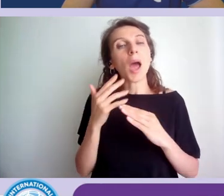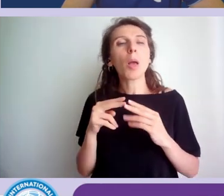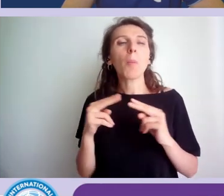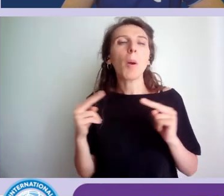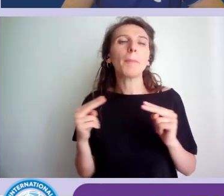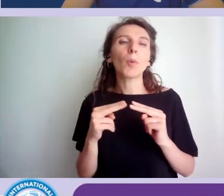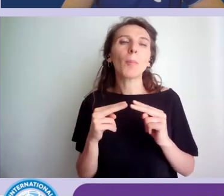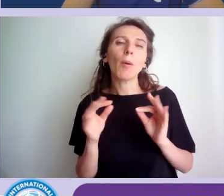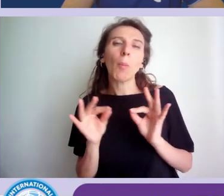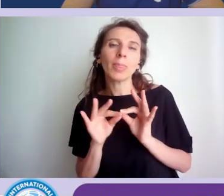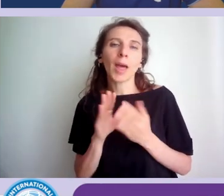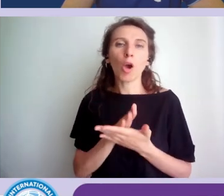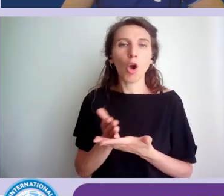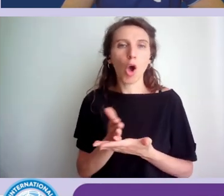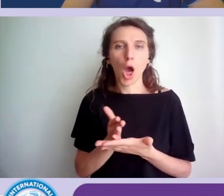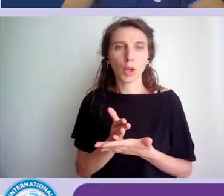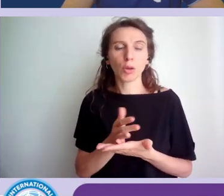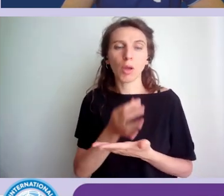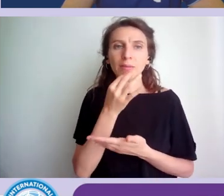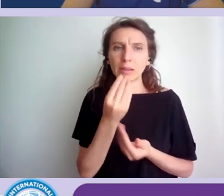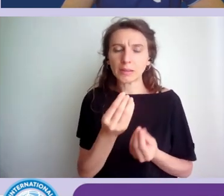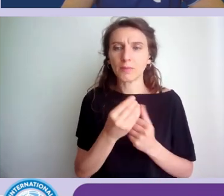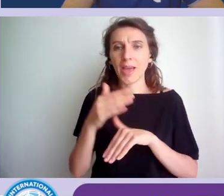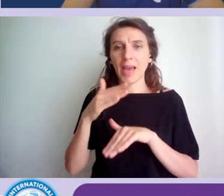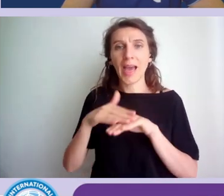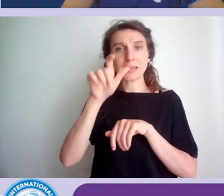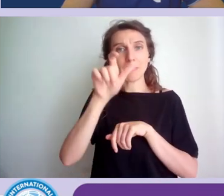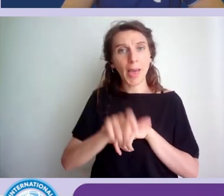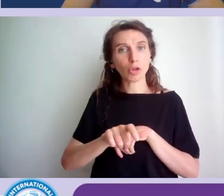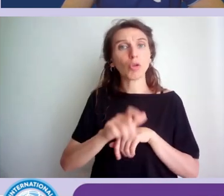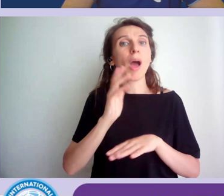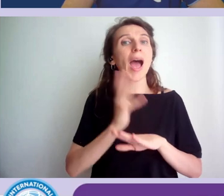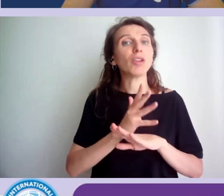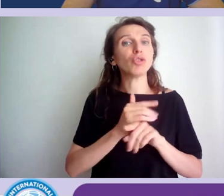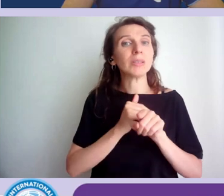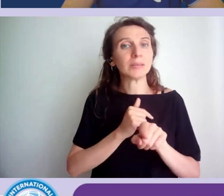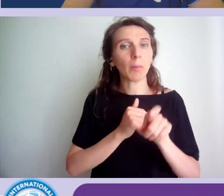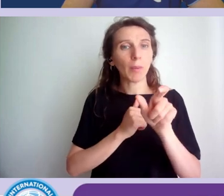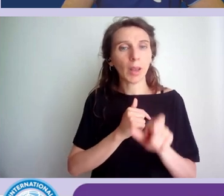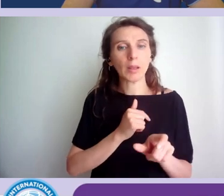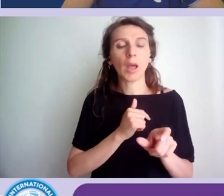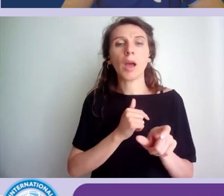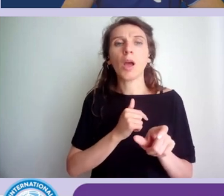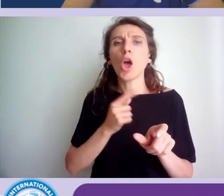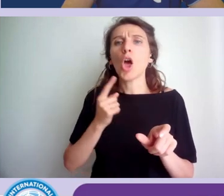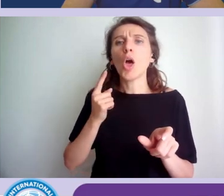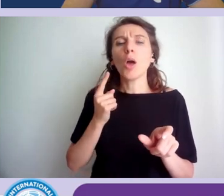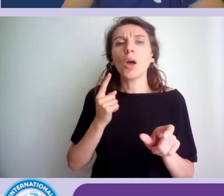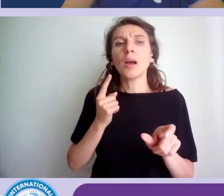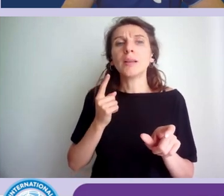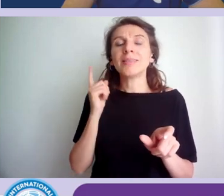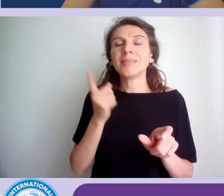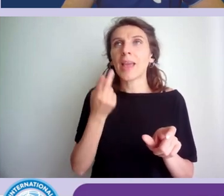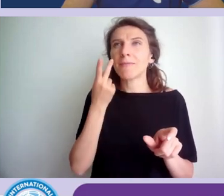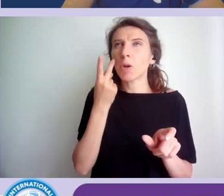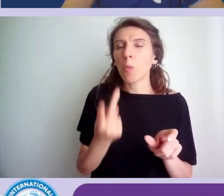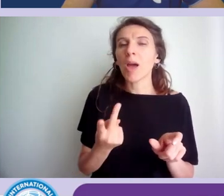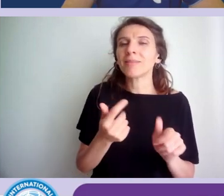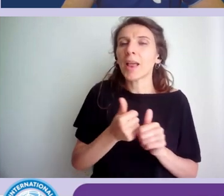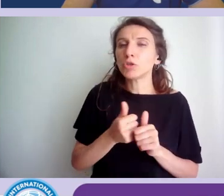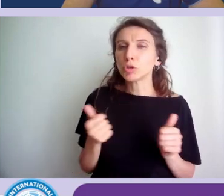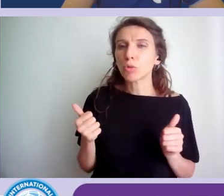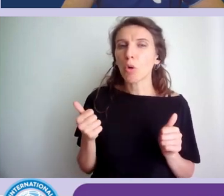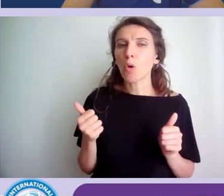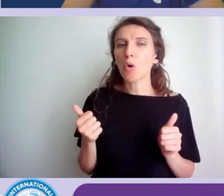alle competenze di cui parlavamo prima Cioè un esperto di accessibilità No non si deve preoccupare solo